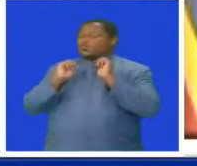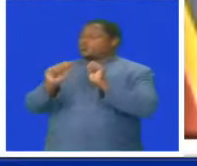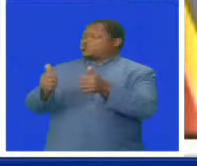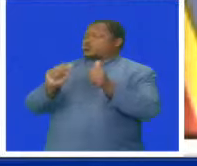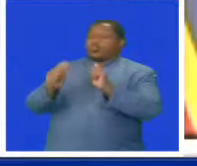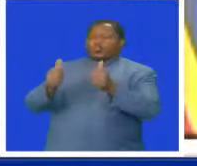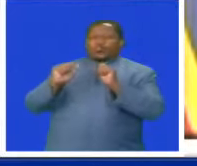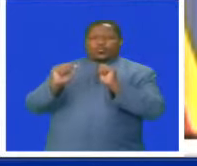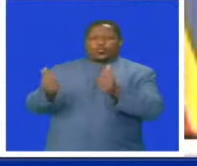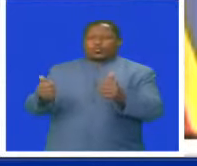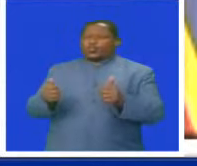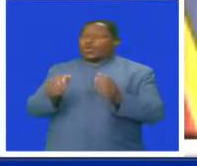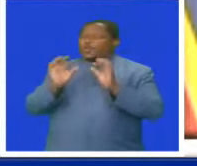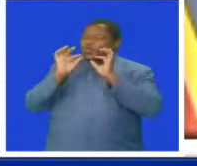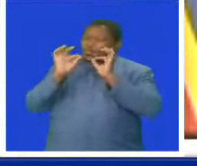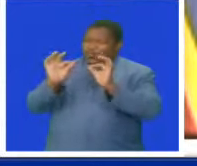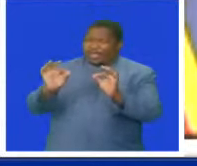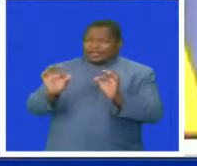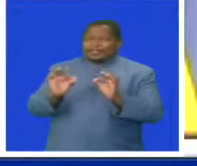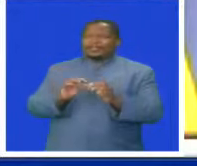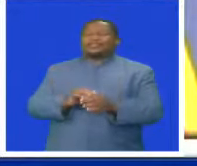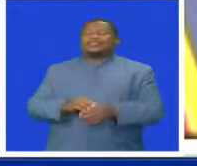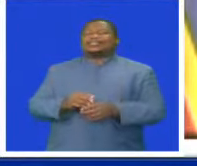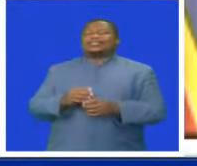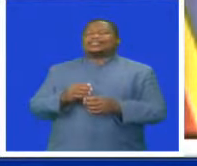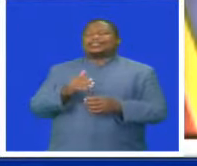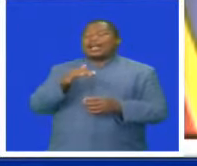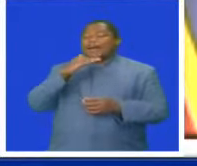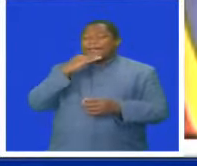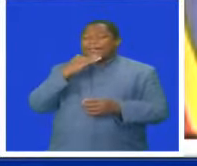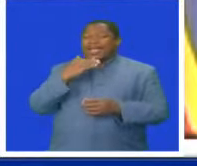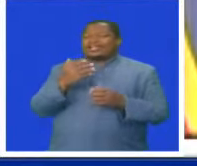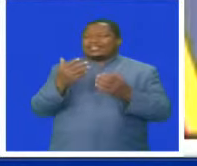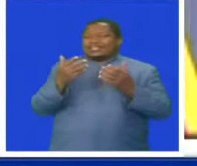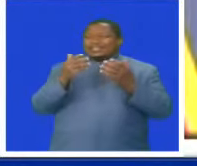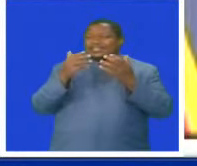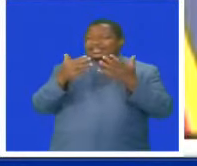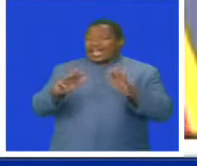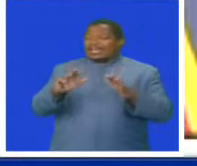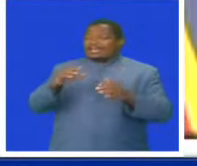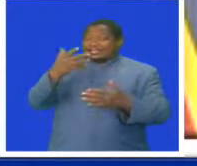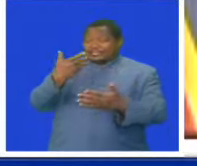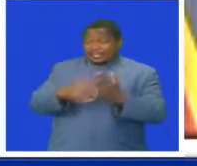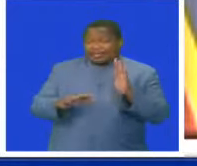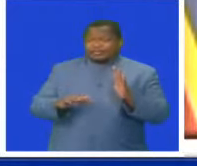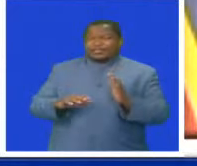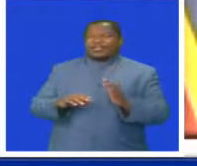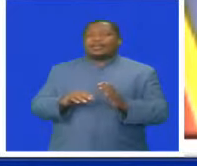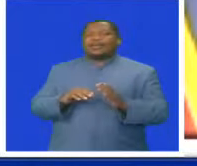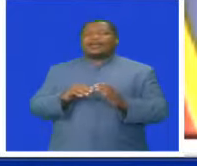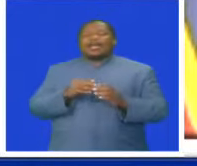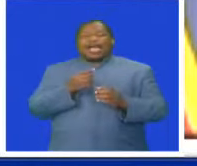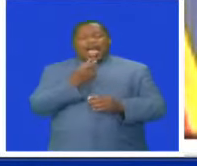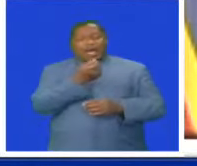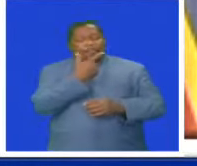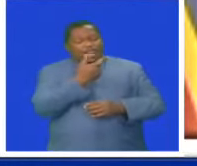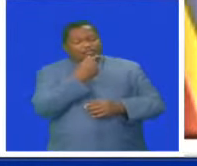kangaka ukuthi kungaphindza phindwa kuze kube imfica lokusebenza kwalomjovo nawubuka